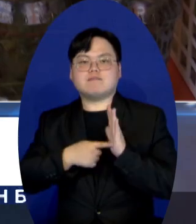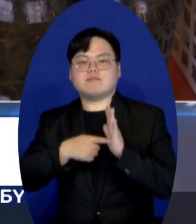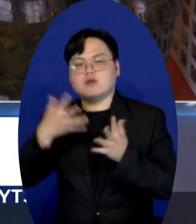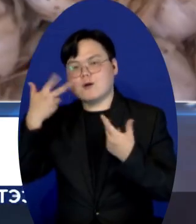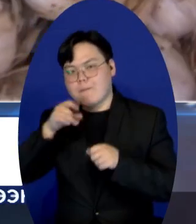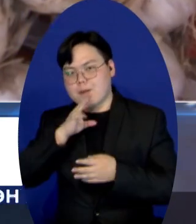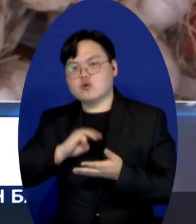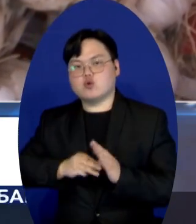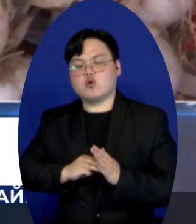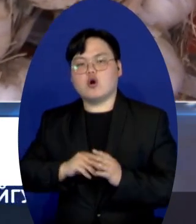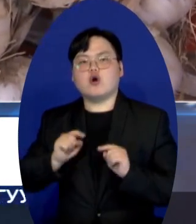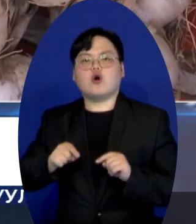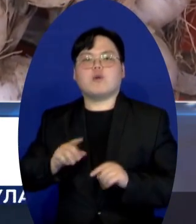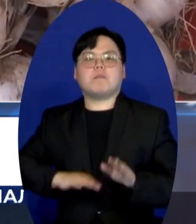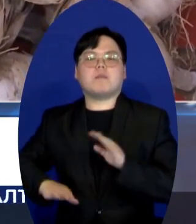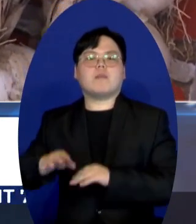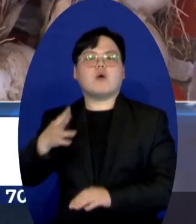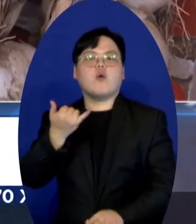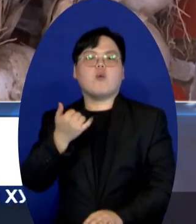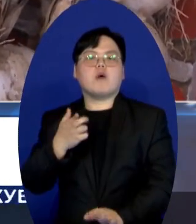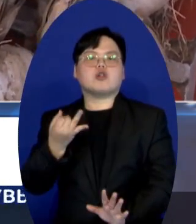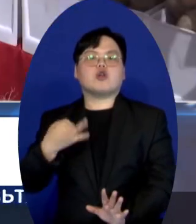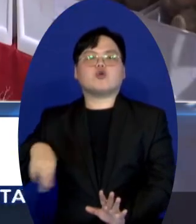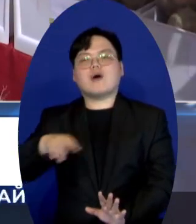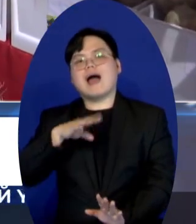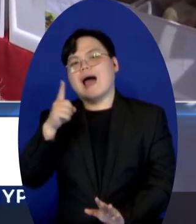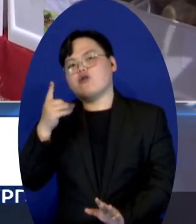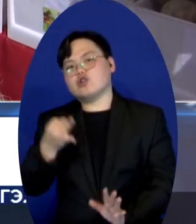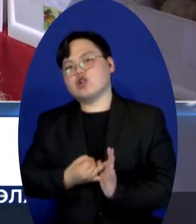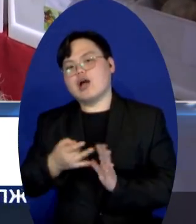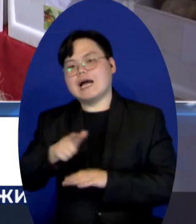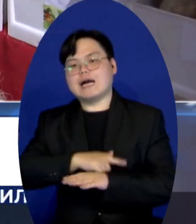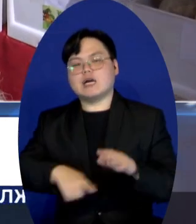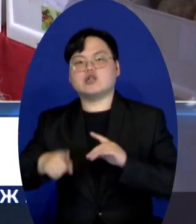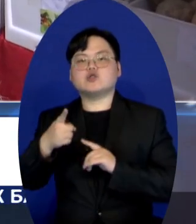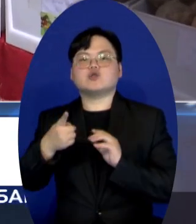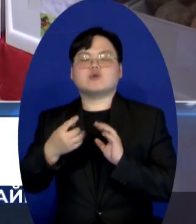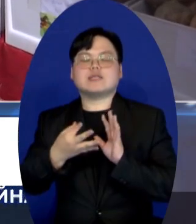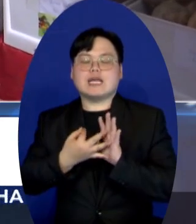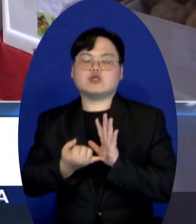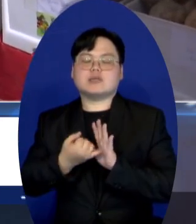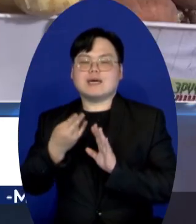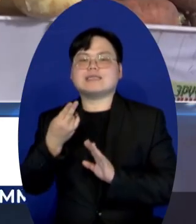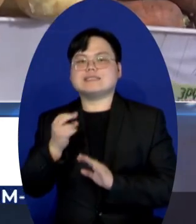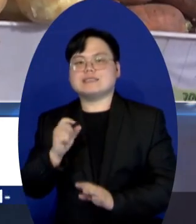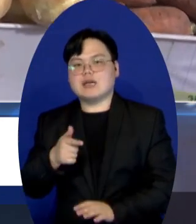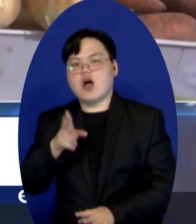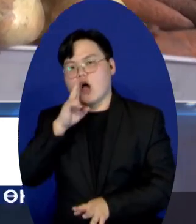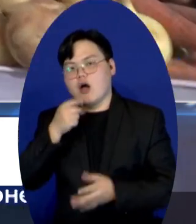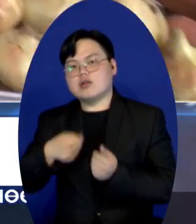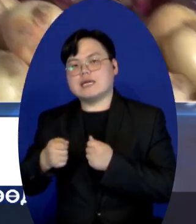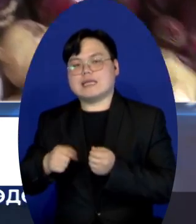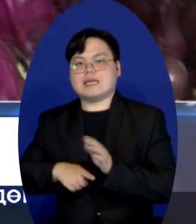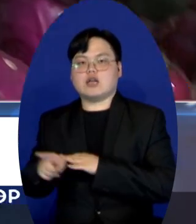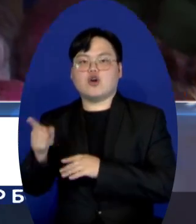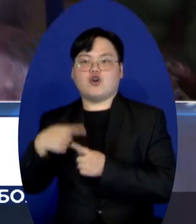байгуулахаар төлөвлөж байна. За өнөөдрийн байдлаар нийслэлийн 7/17 байршилд 186 цэгт хүнсний ногооны худалдаа гараад байна.